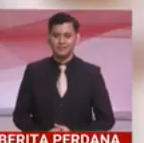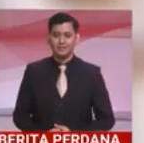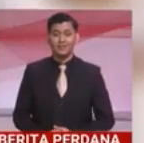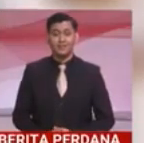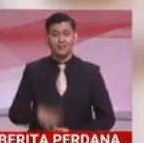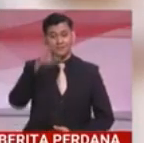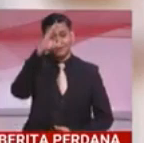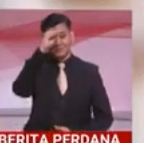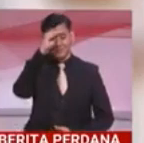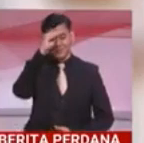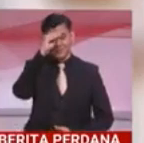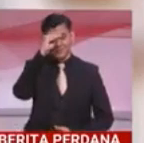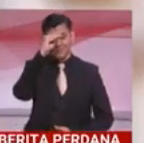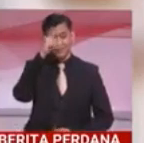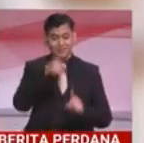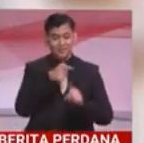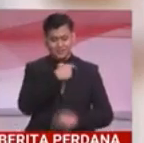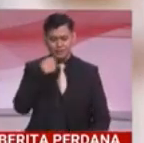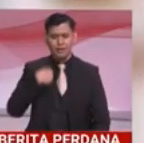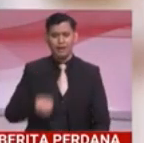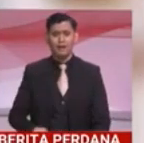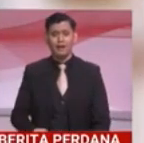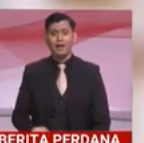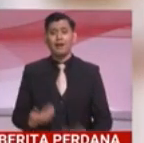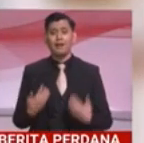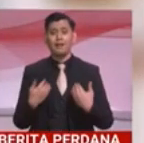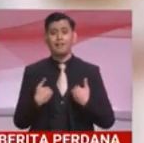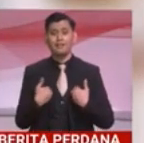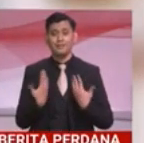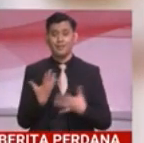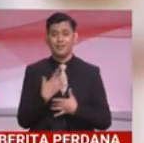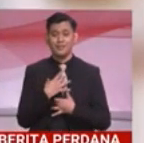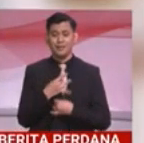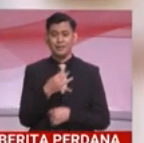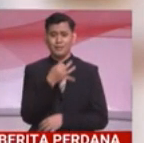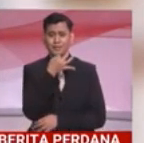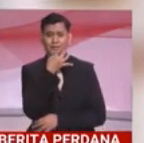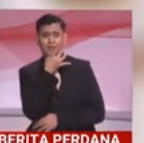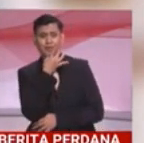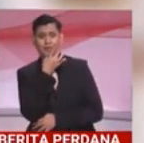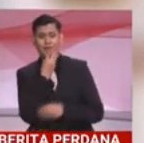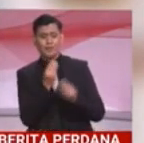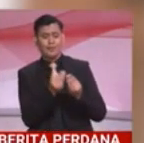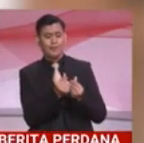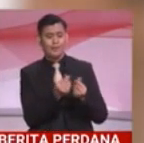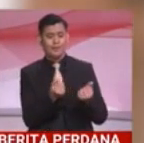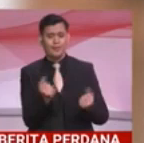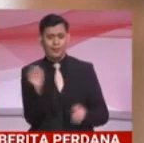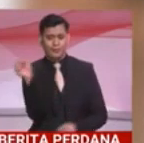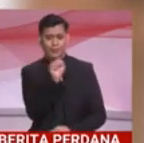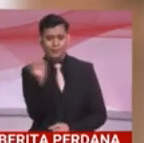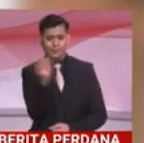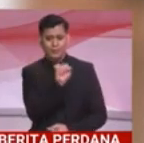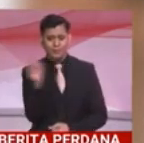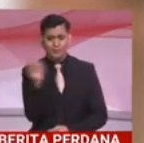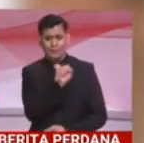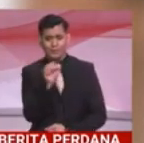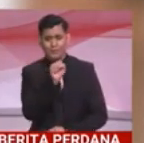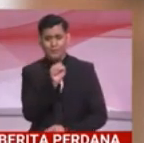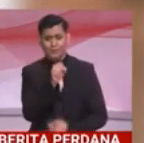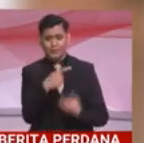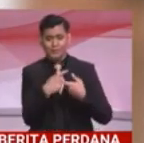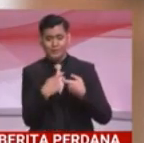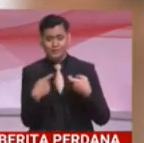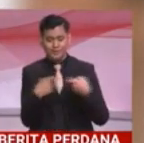Seorang lelaki di China mempunyai satu hobi yang unik dan pelik, iaitu mengumpul habuk pemadam getah. Guang Ying, 18 tahun, mendakwa